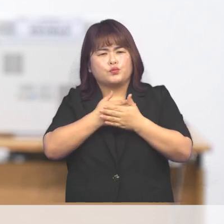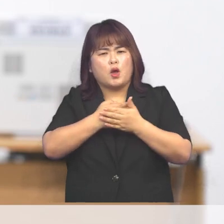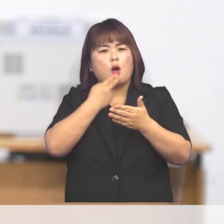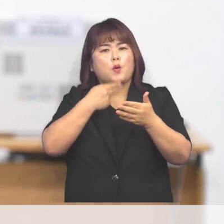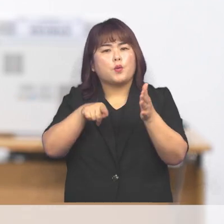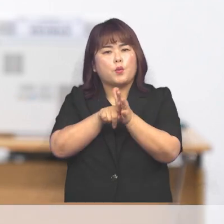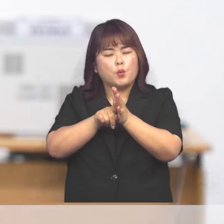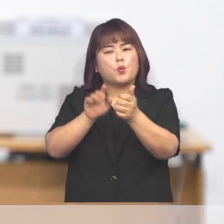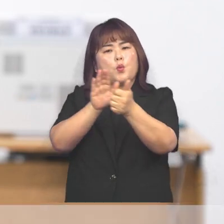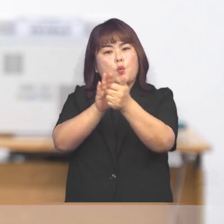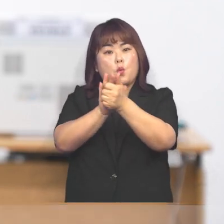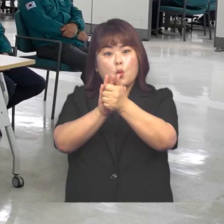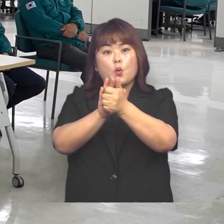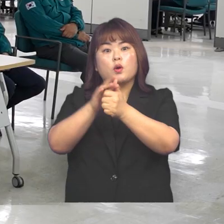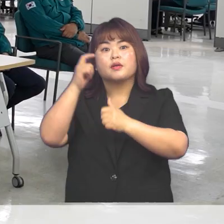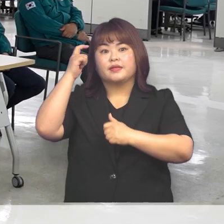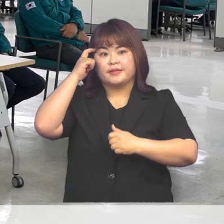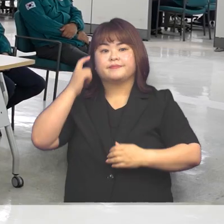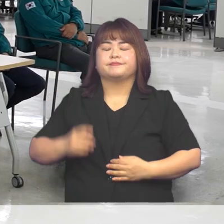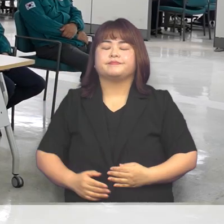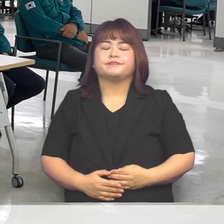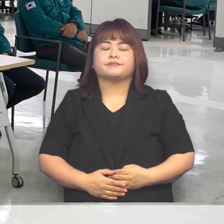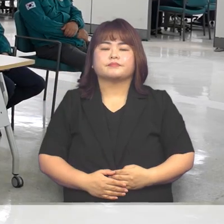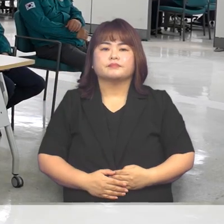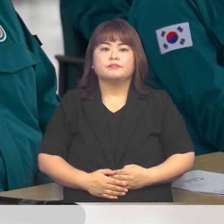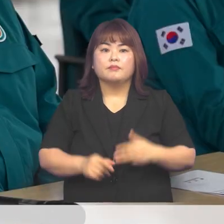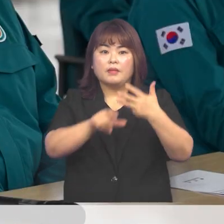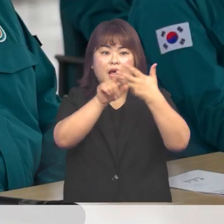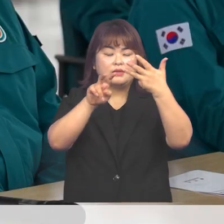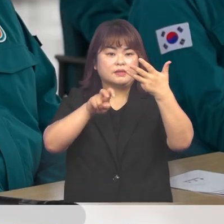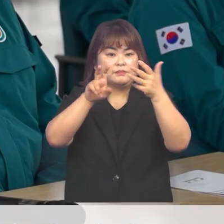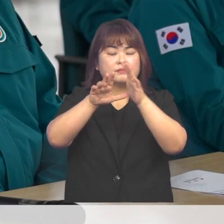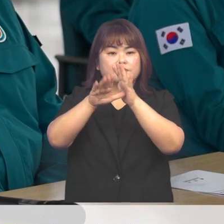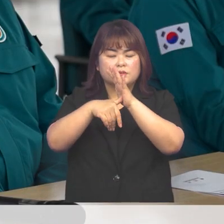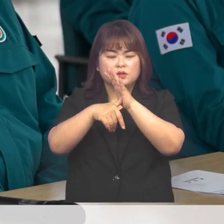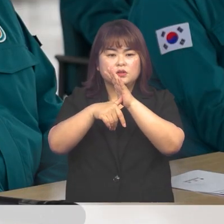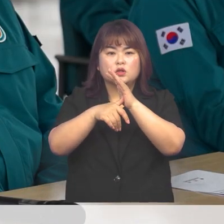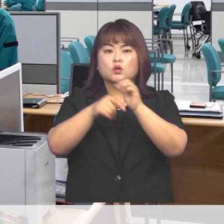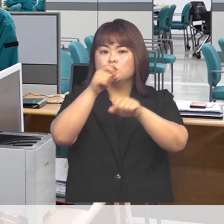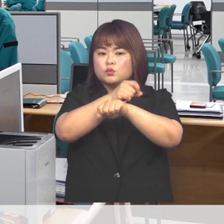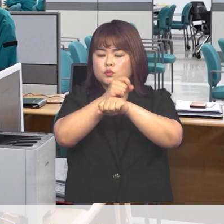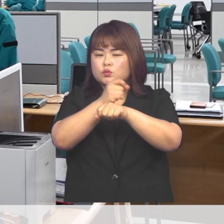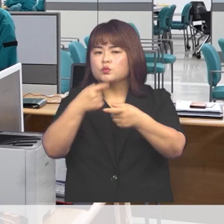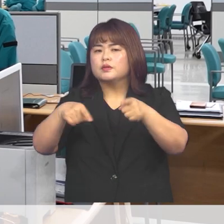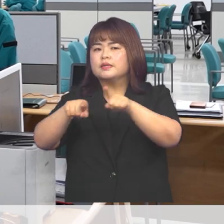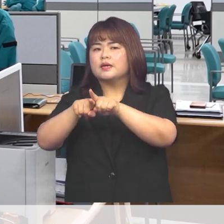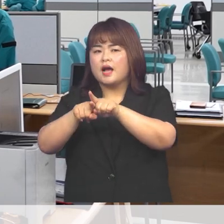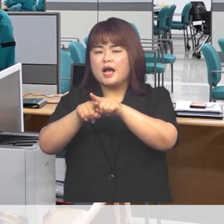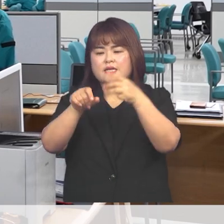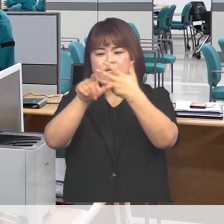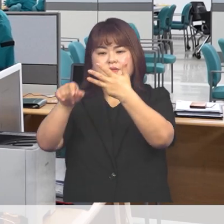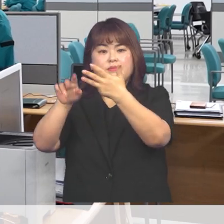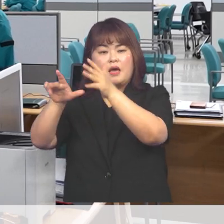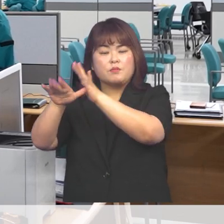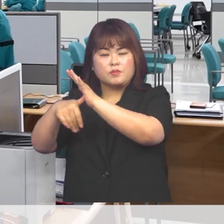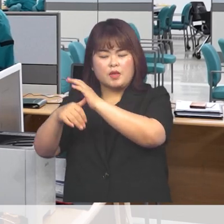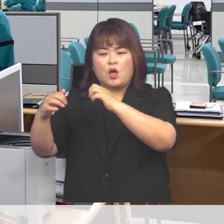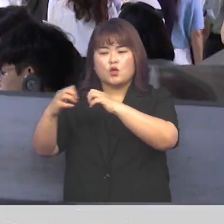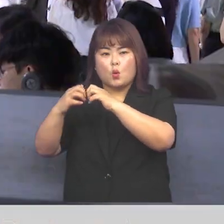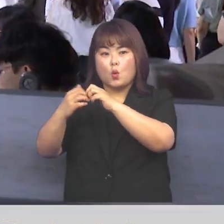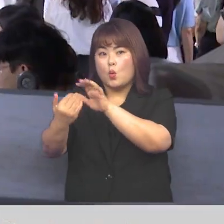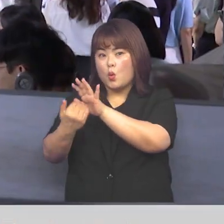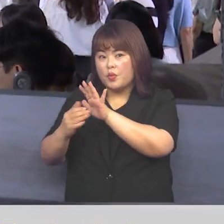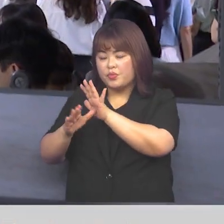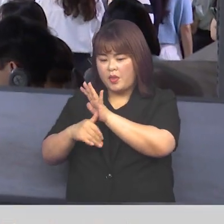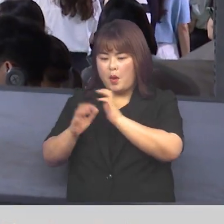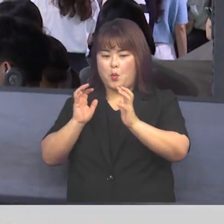해주시면 좋겠다는 생각입니다. 22일은 행정기관 이동 및 소산훈련, 23일은 전시현안과제 토의와